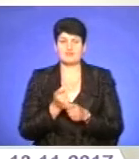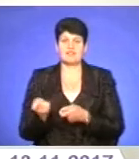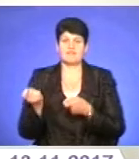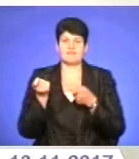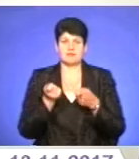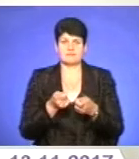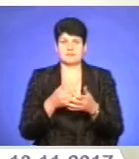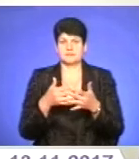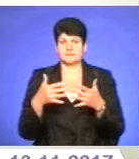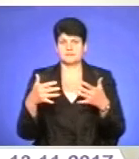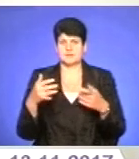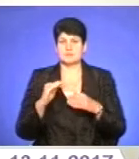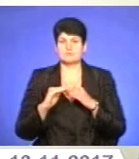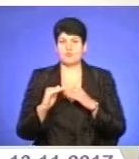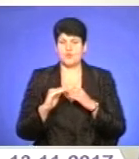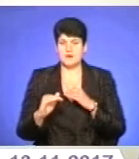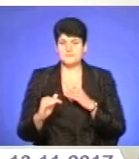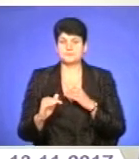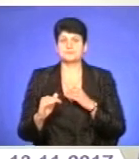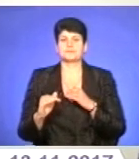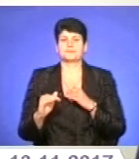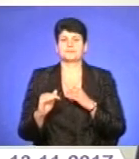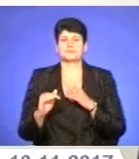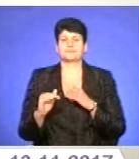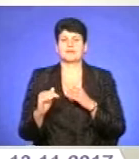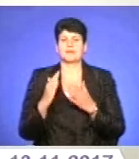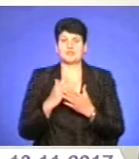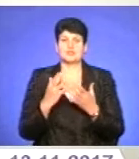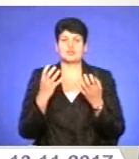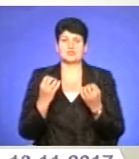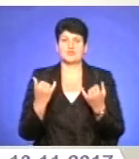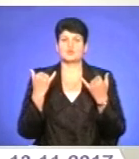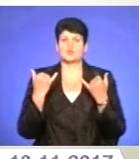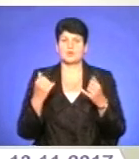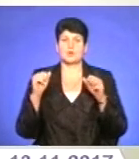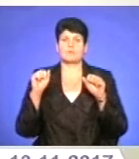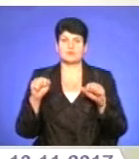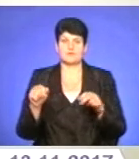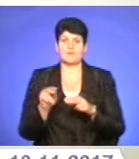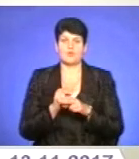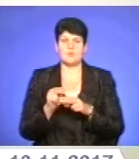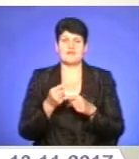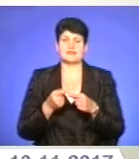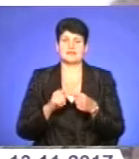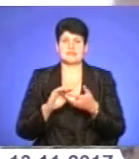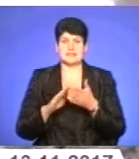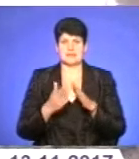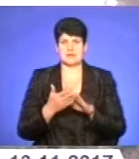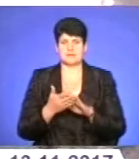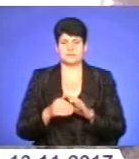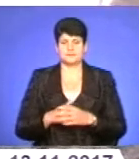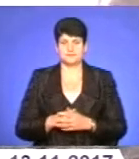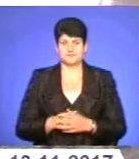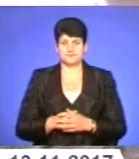вивозка продукції з поля, у нас є ще сьогодні можливості поправити цей стан речей.